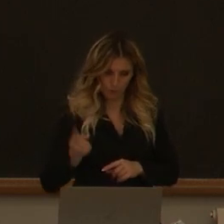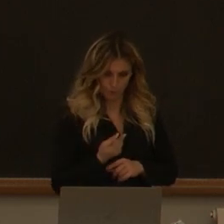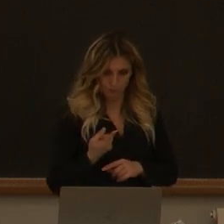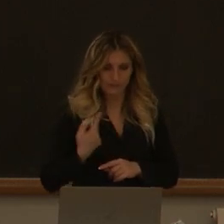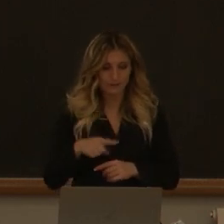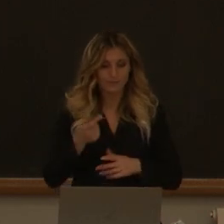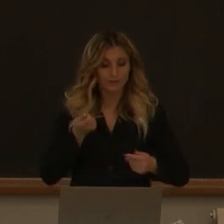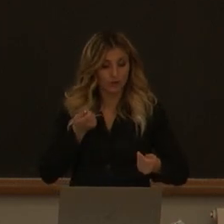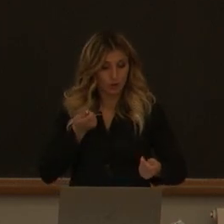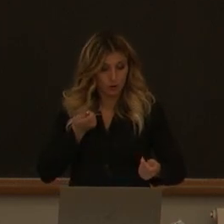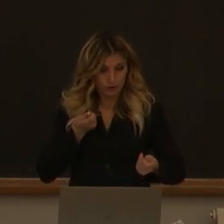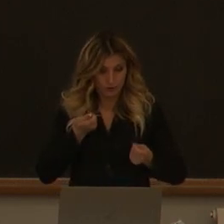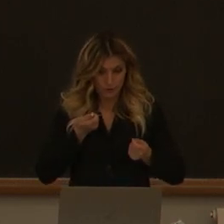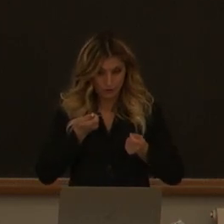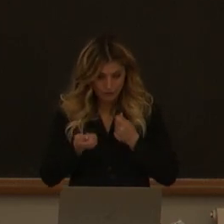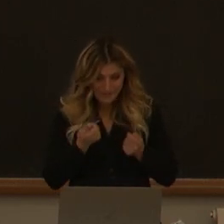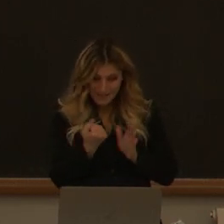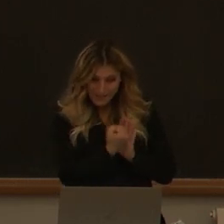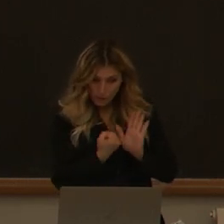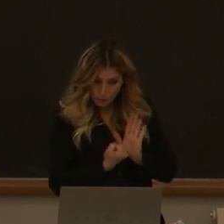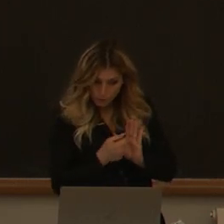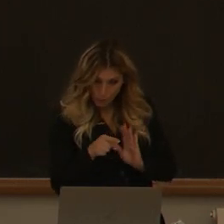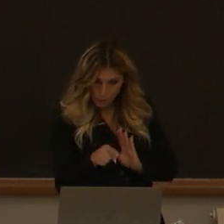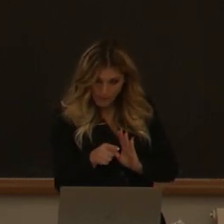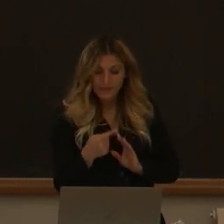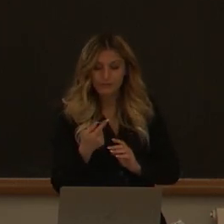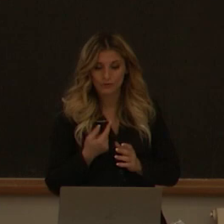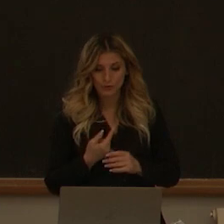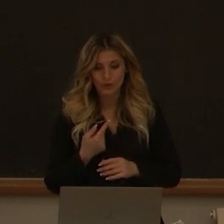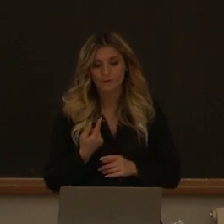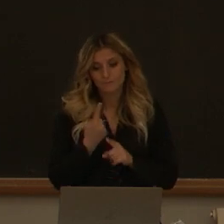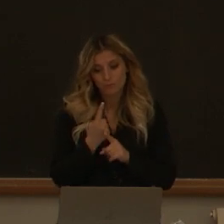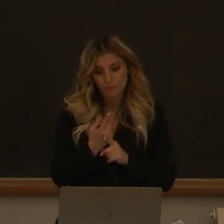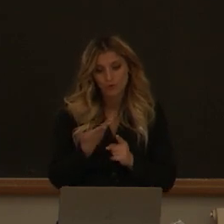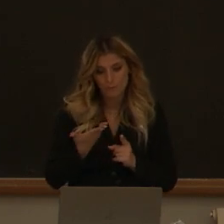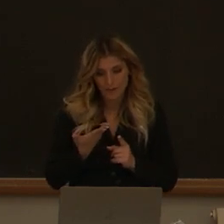gestione, di questo documento, di fatto dobbiamo